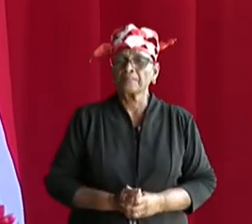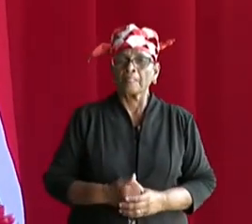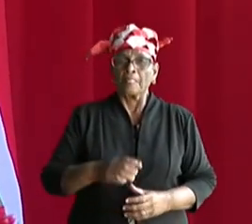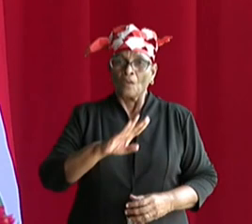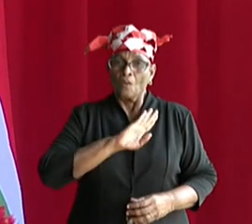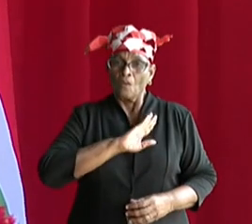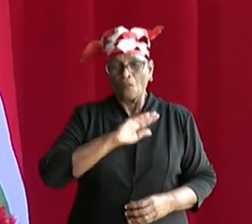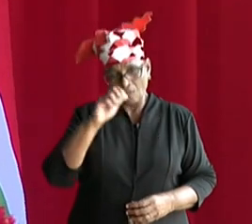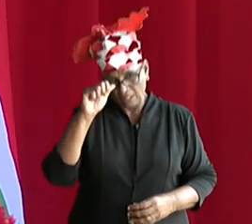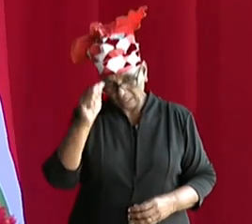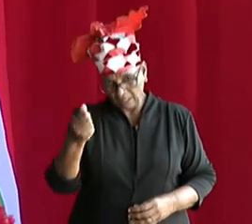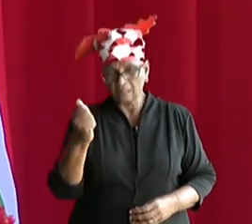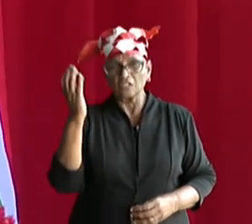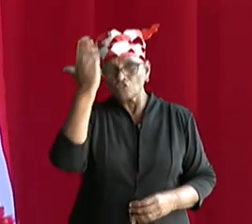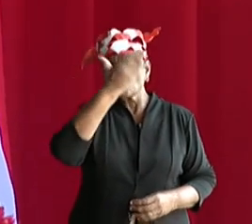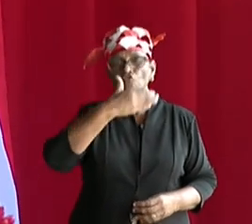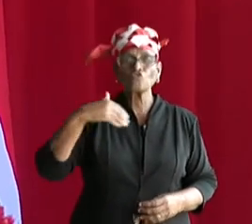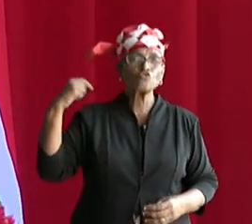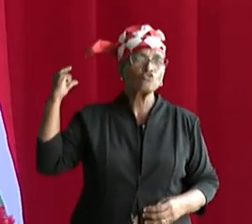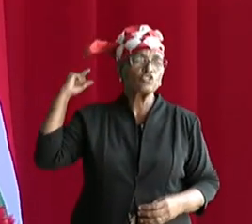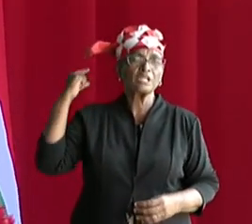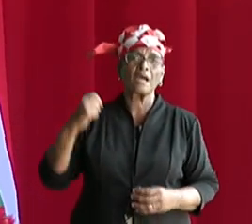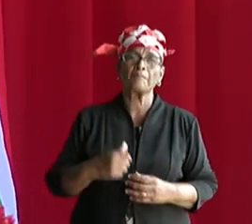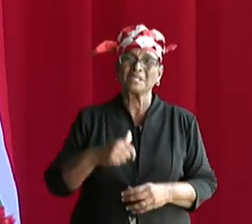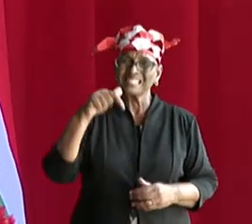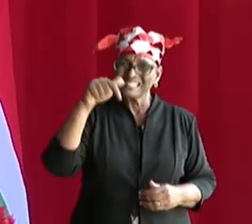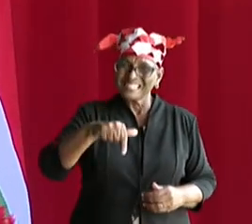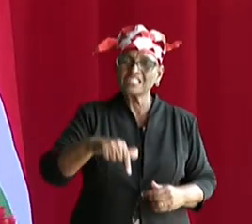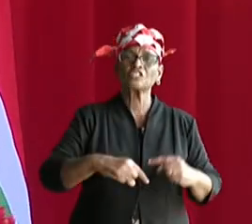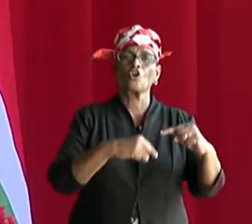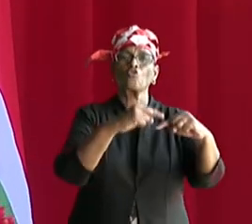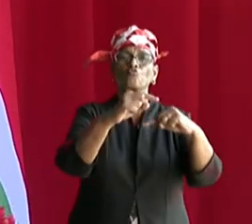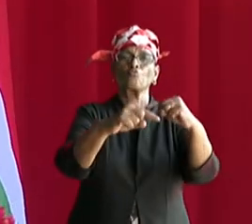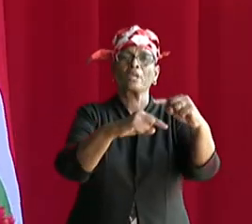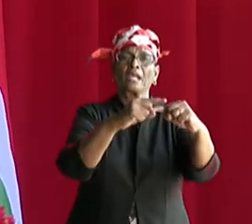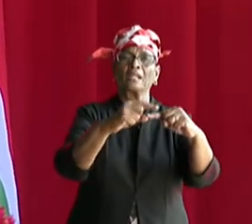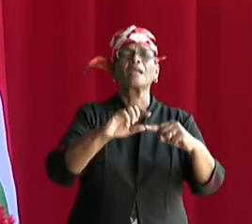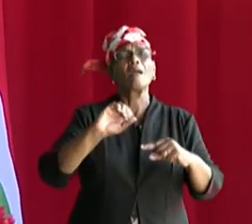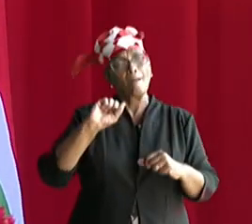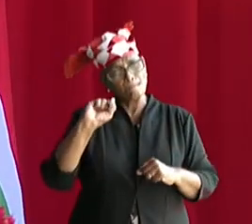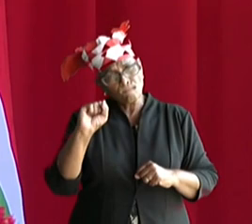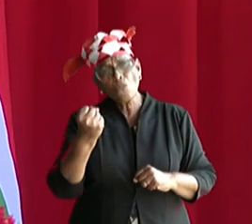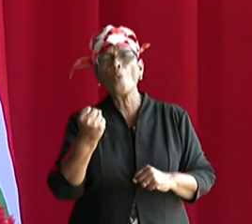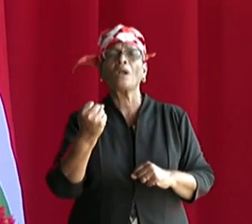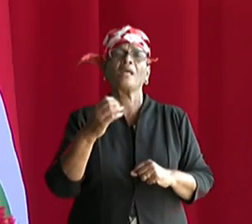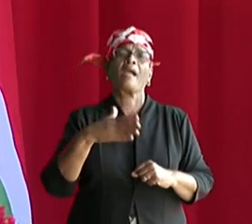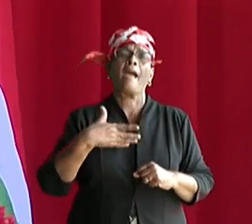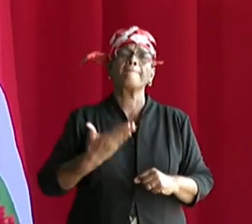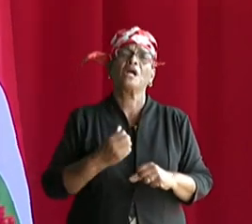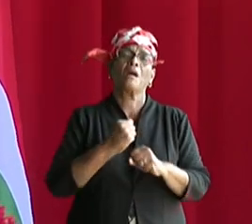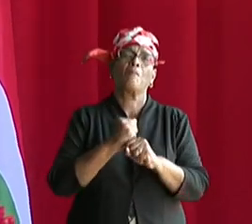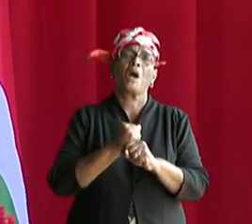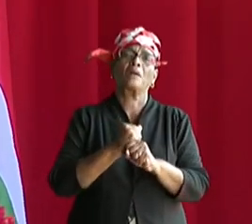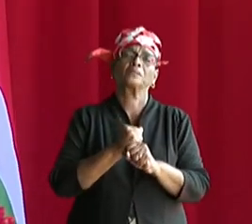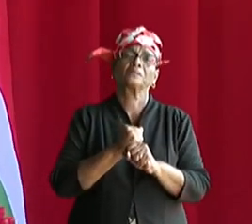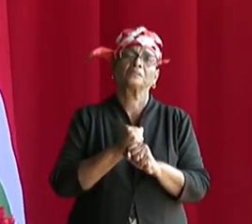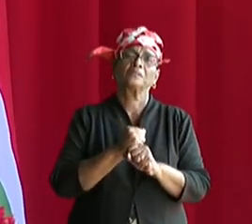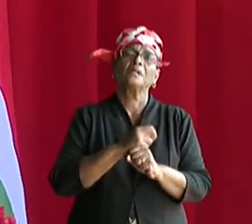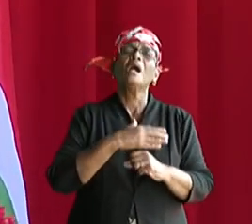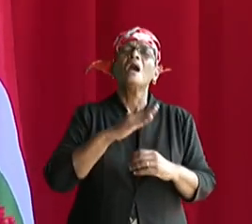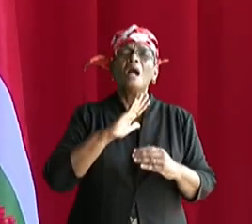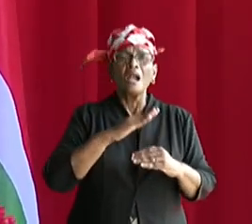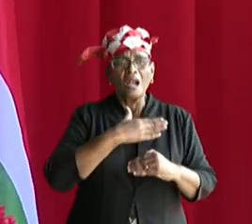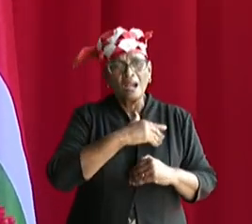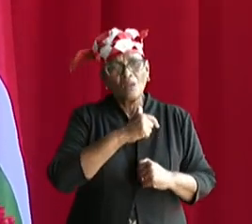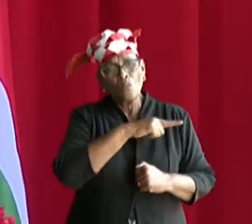ode aan alle Surinamers die deze ontwikkeling mogelijk hebben gemaakt. Laten wij